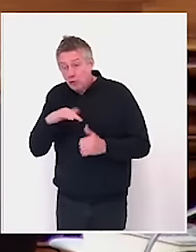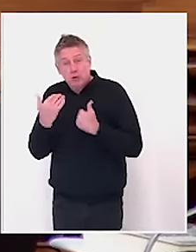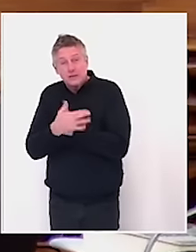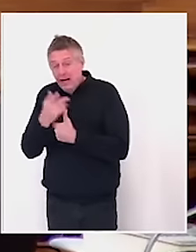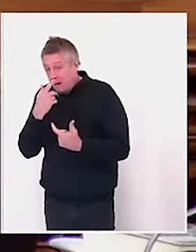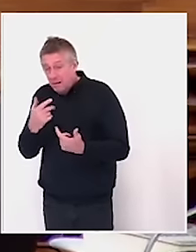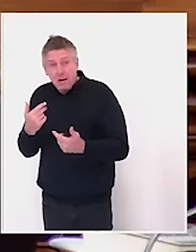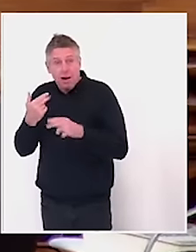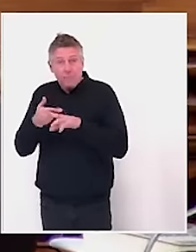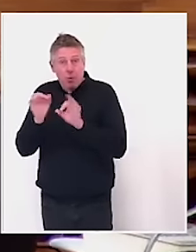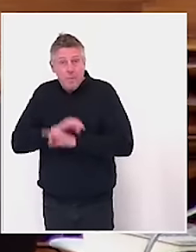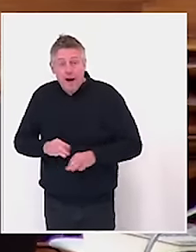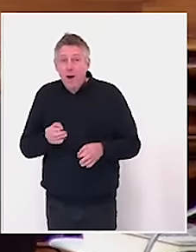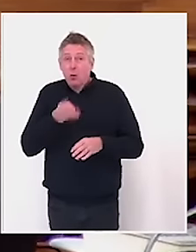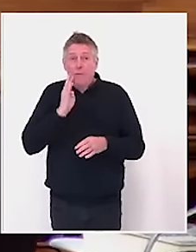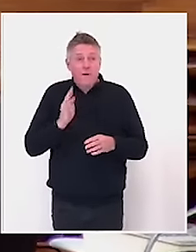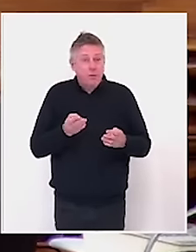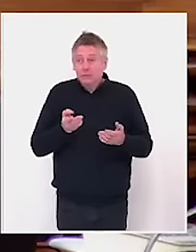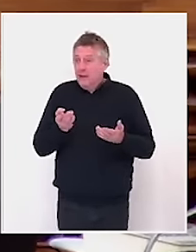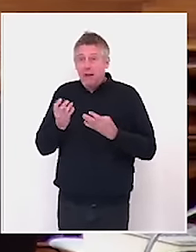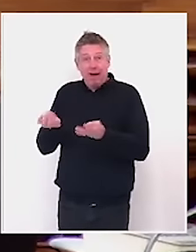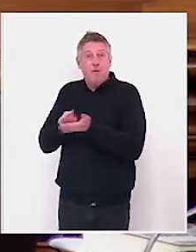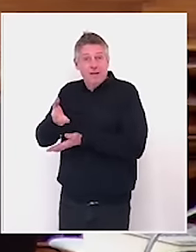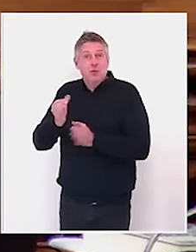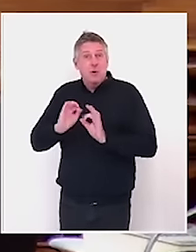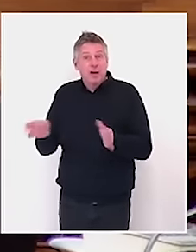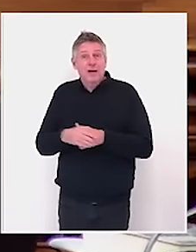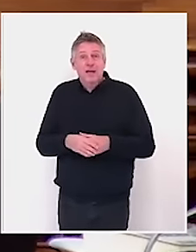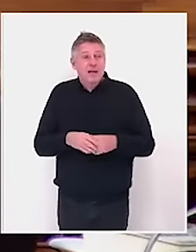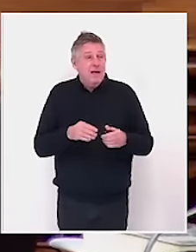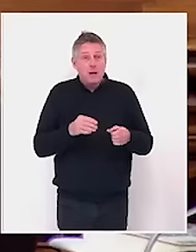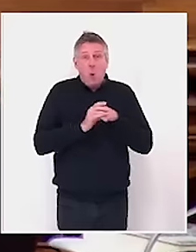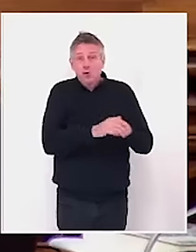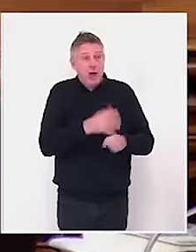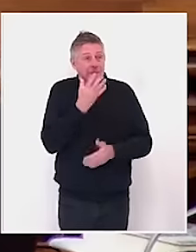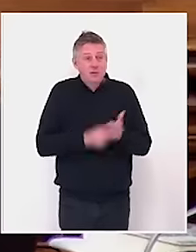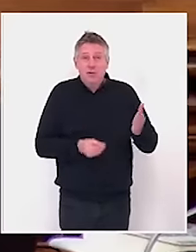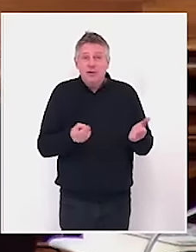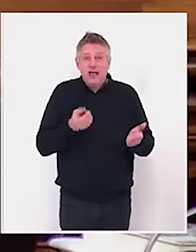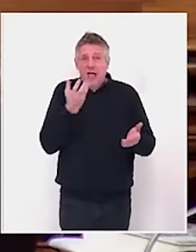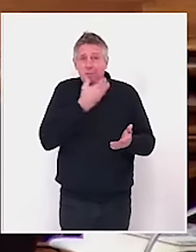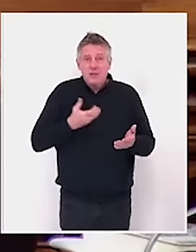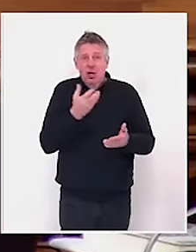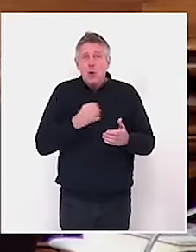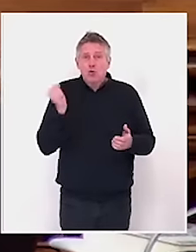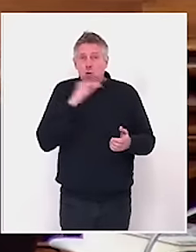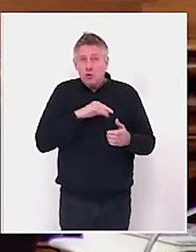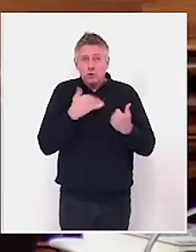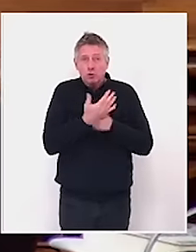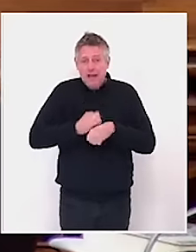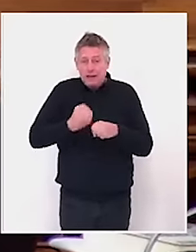fait pas de conférences de presse, et là, il y a une absence politique de l'ensemble de la gauche qui est dramatique. Aujourd'hui, il y a des réponses d'urgence sociale à mettre en place, c'est pas le